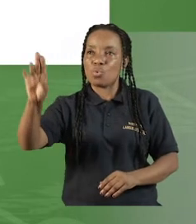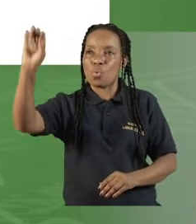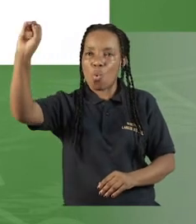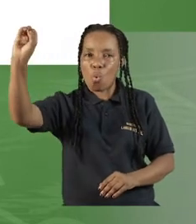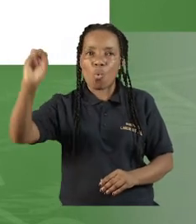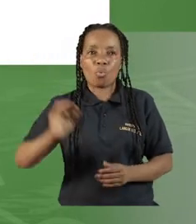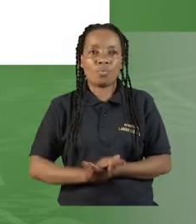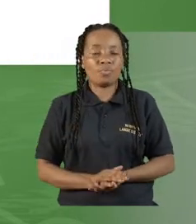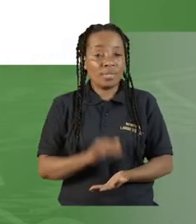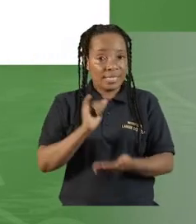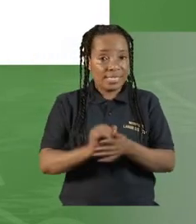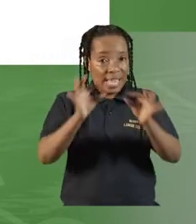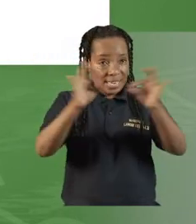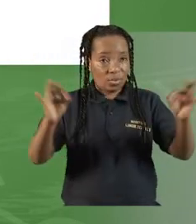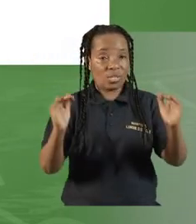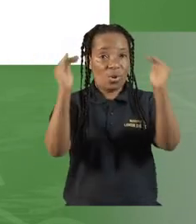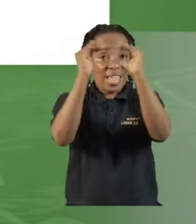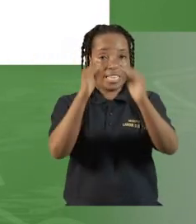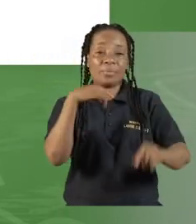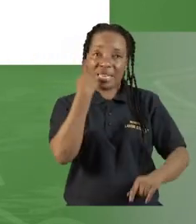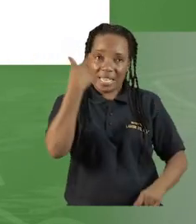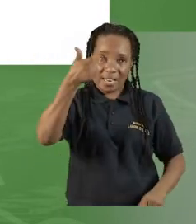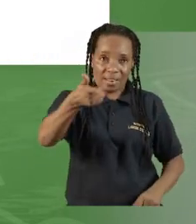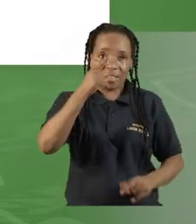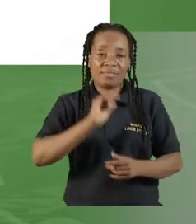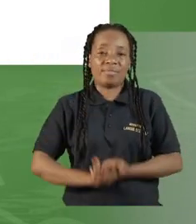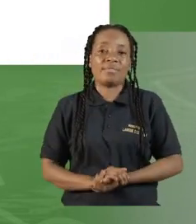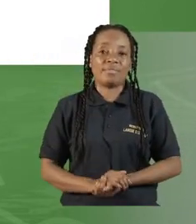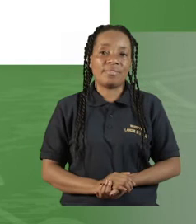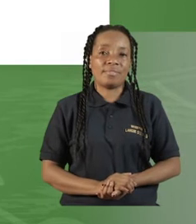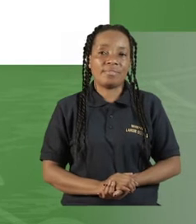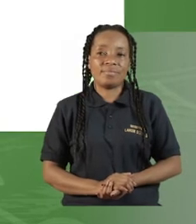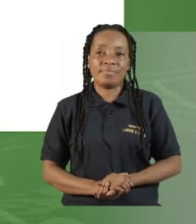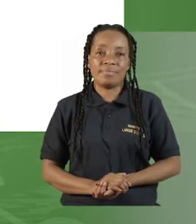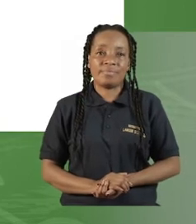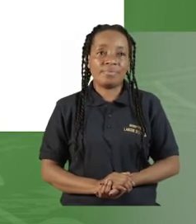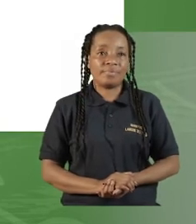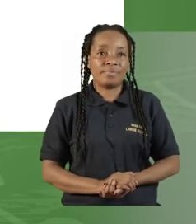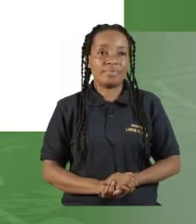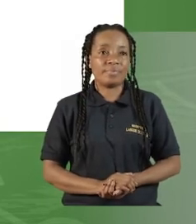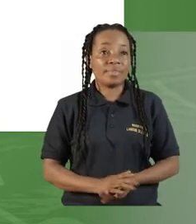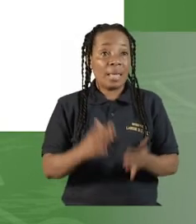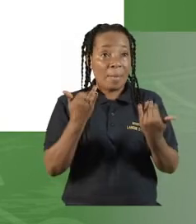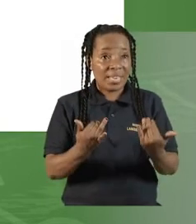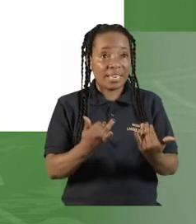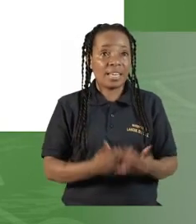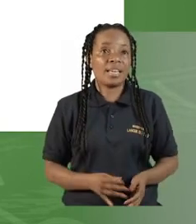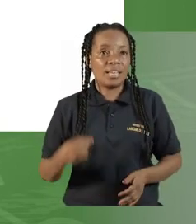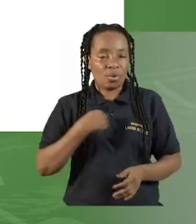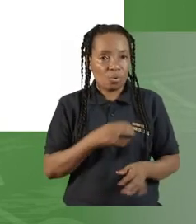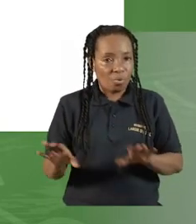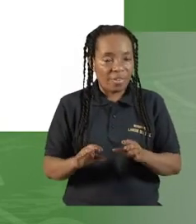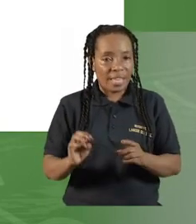C'est l'équation équilibrée de cette réaction. Nous allons maintenant passer à